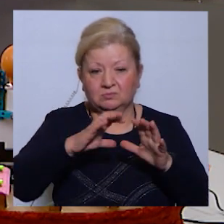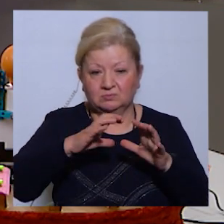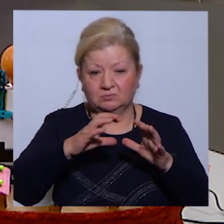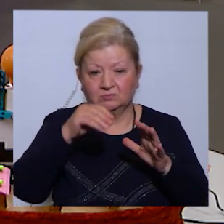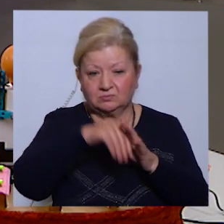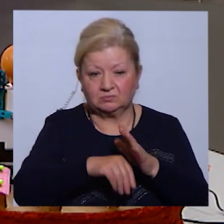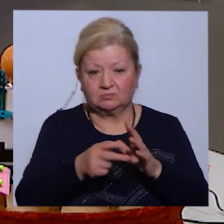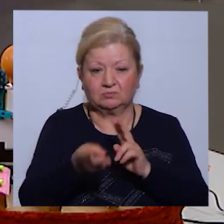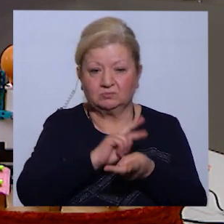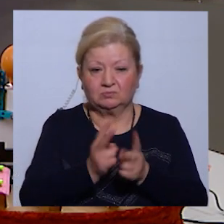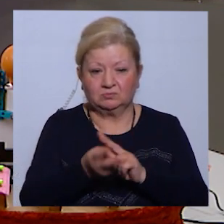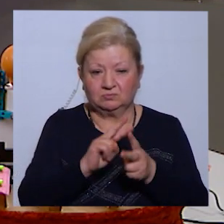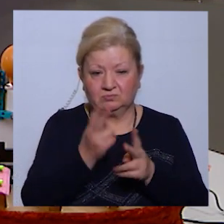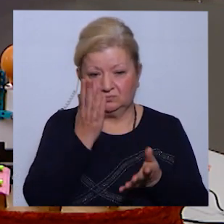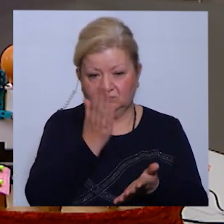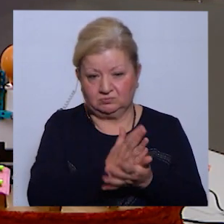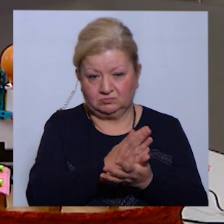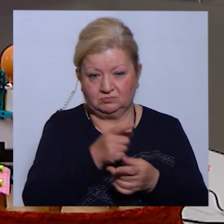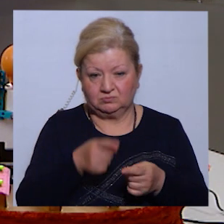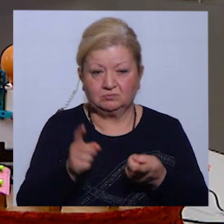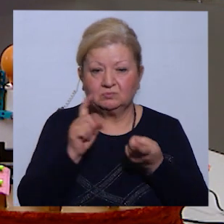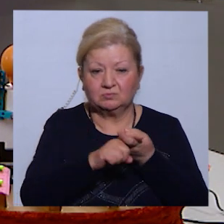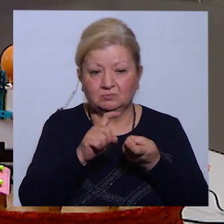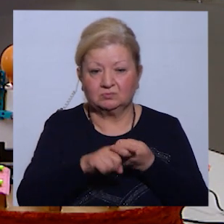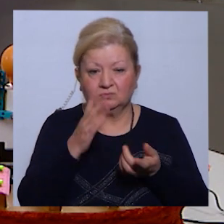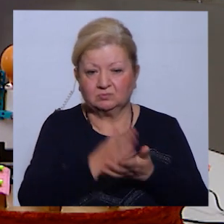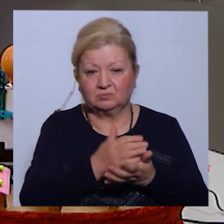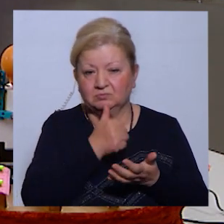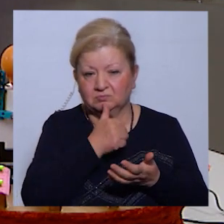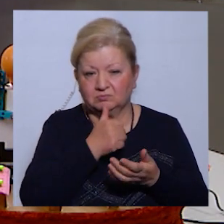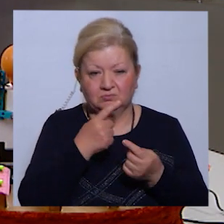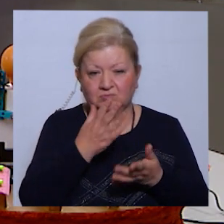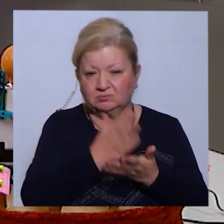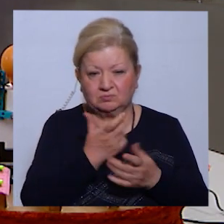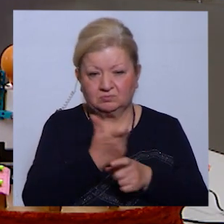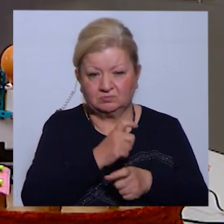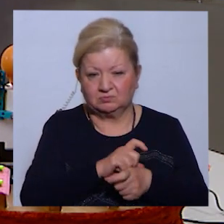ამის გამოყენებასთან დაკავშირებული მაგალითები ბევრი გვექნება, ამიტომ ამაზე